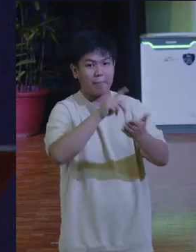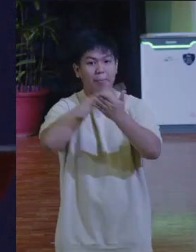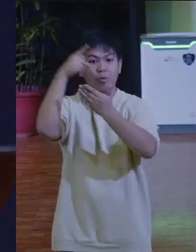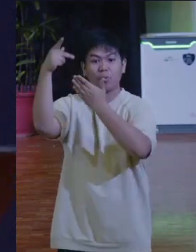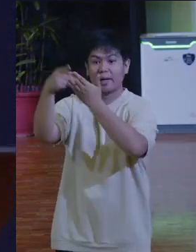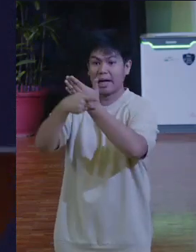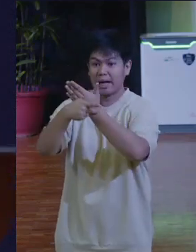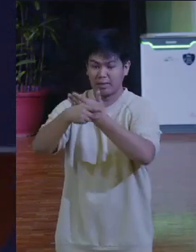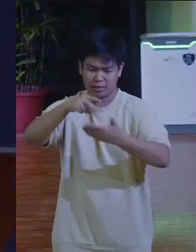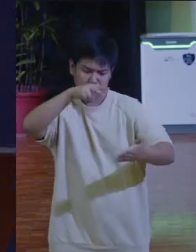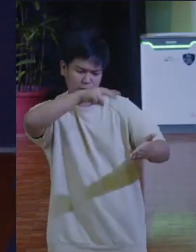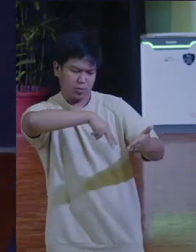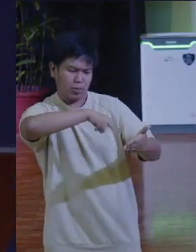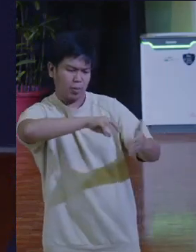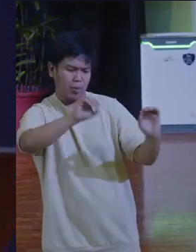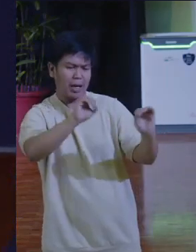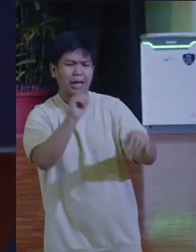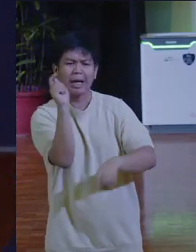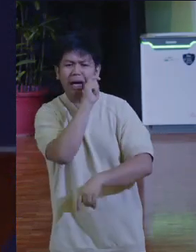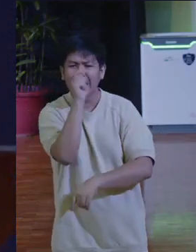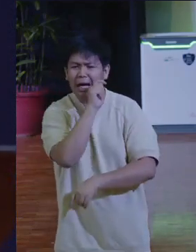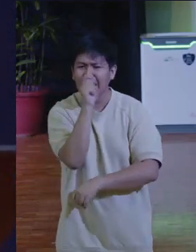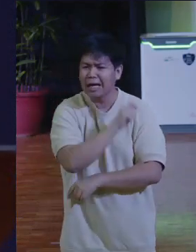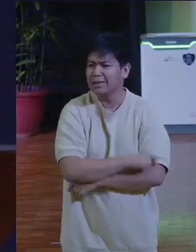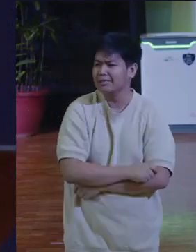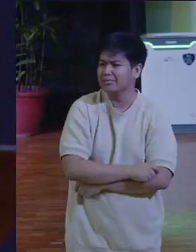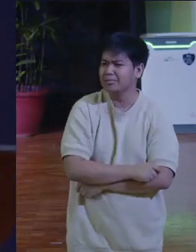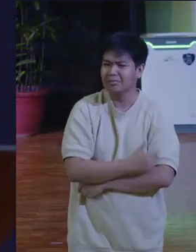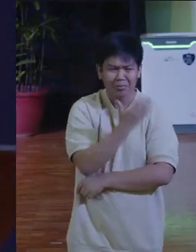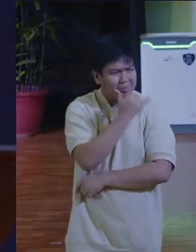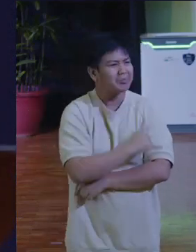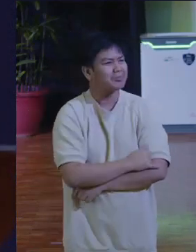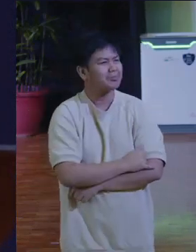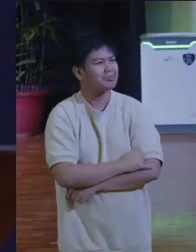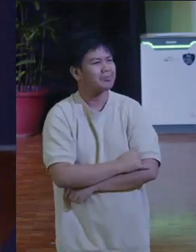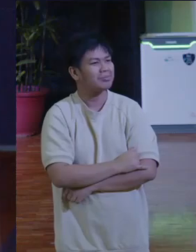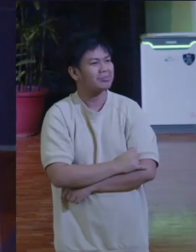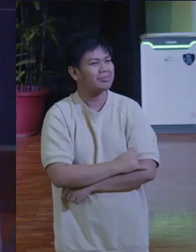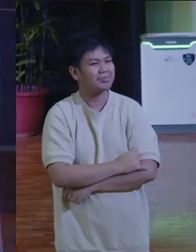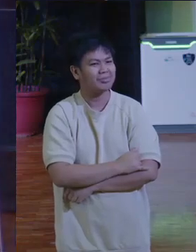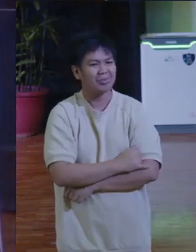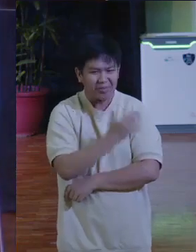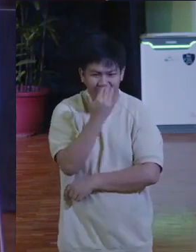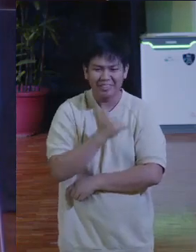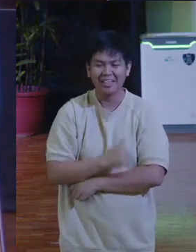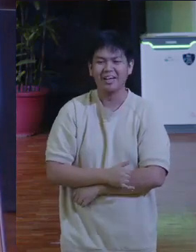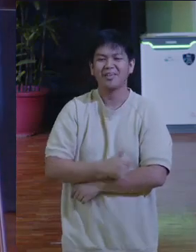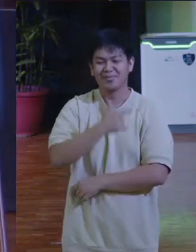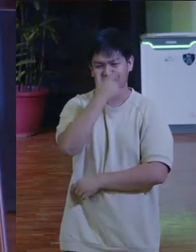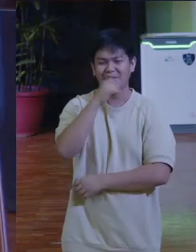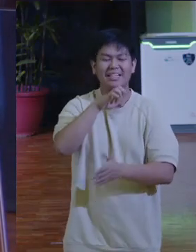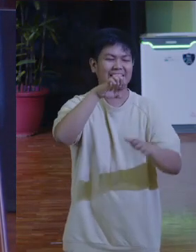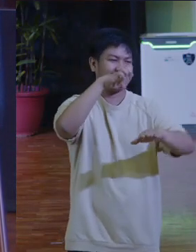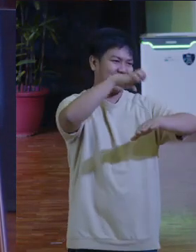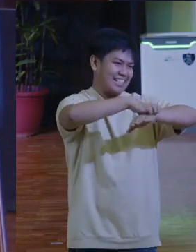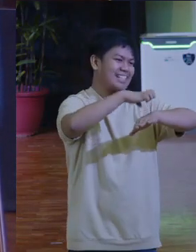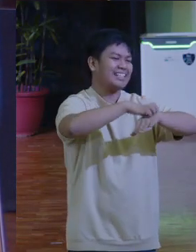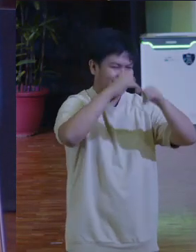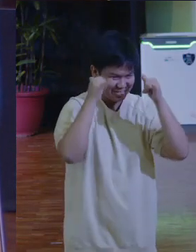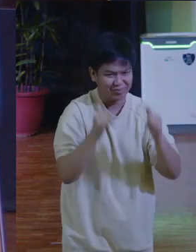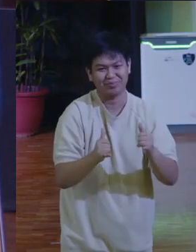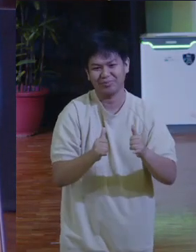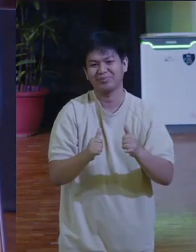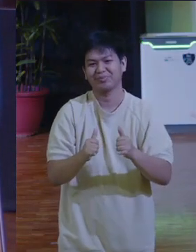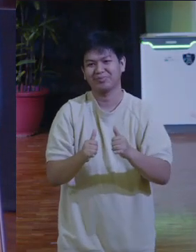po ninyo, wala po tayong separate na Tagalog outline. So kung bubuksan po ninyo ang